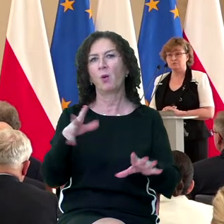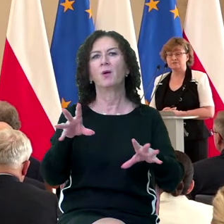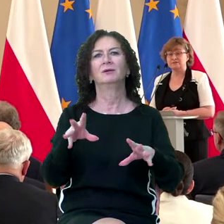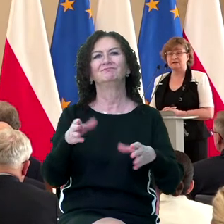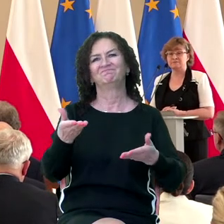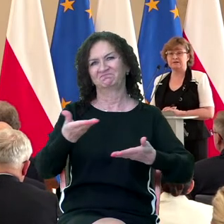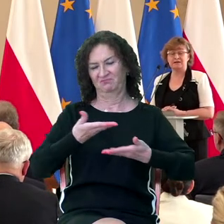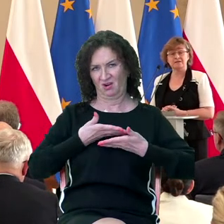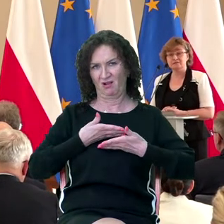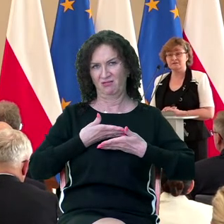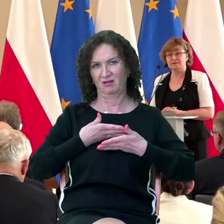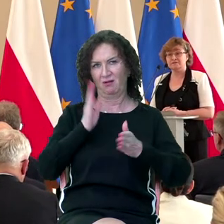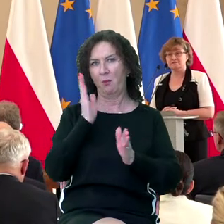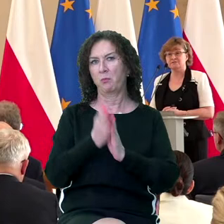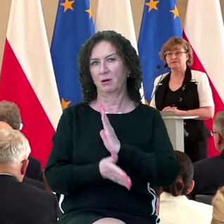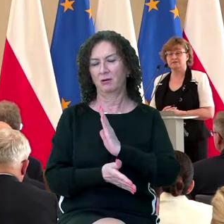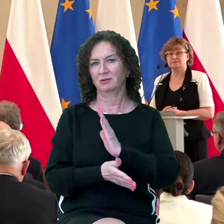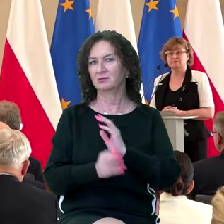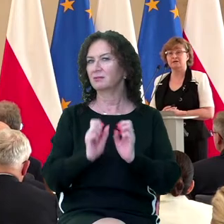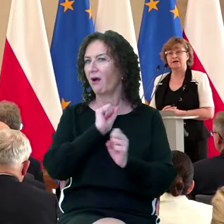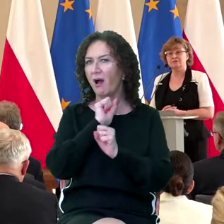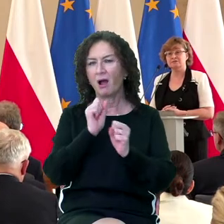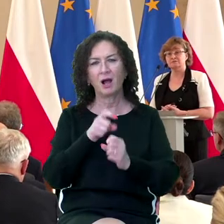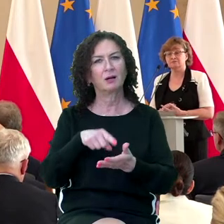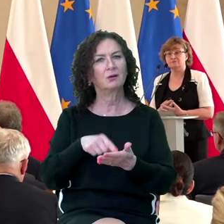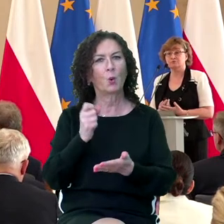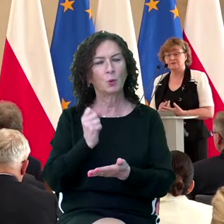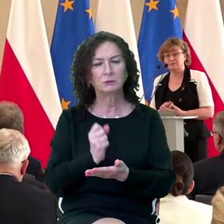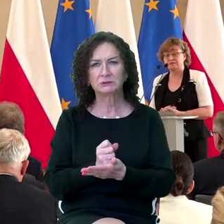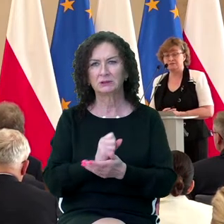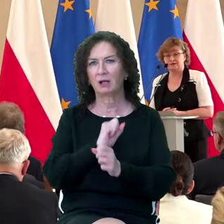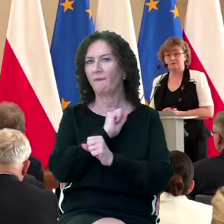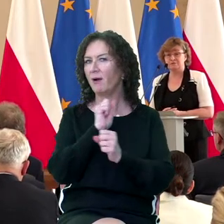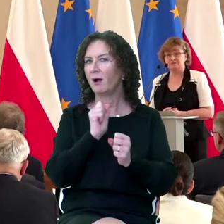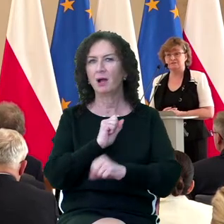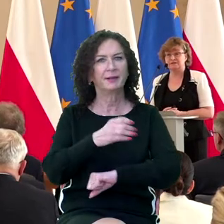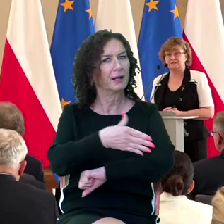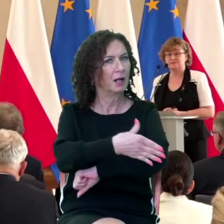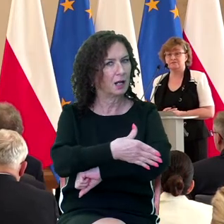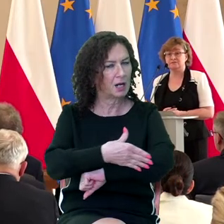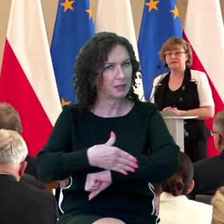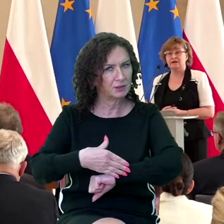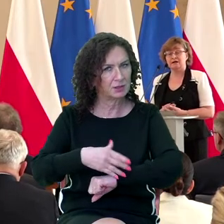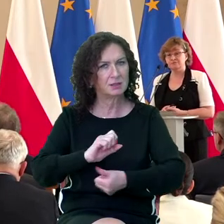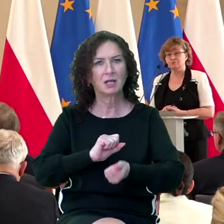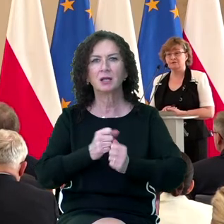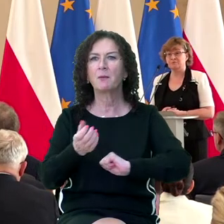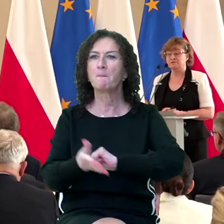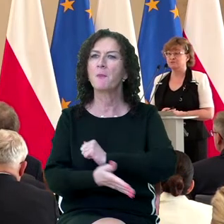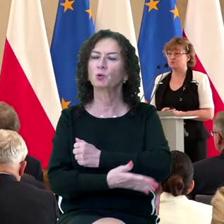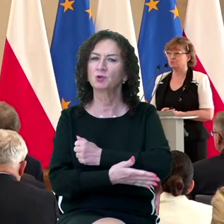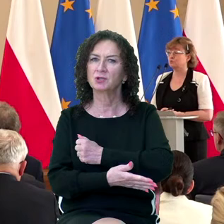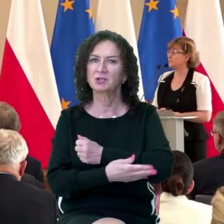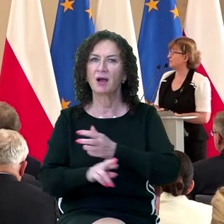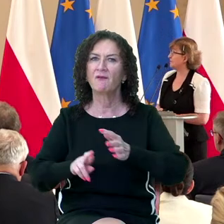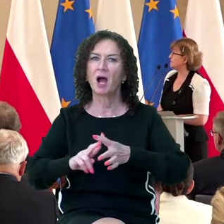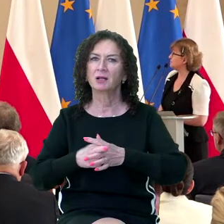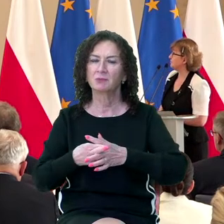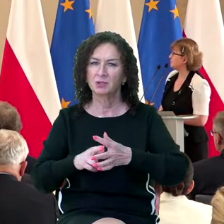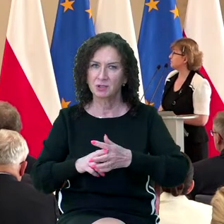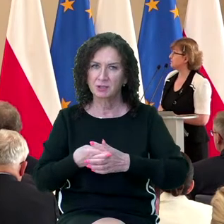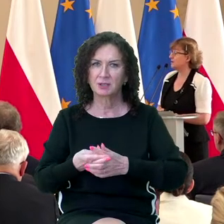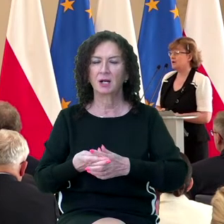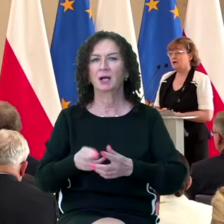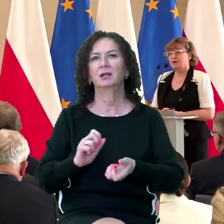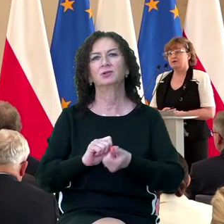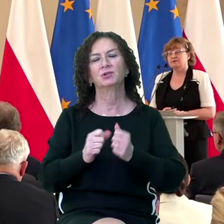ta ustawa, ani granice, ani fundamenty administracji, ani fundamenty struktur